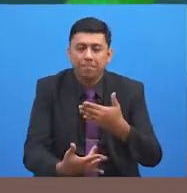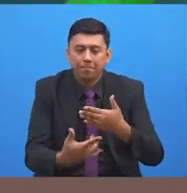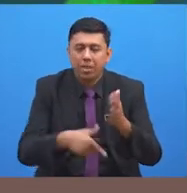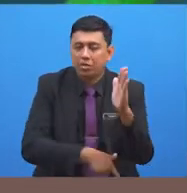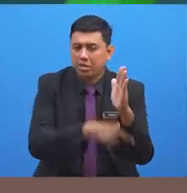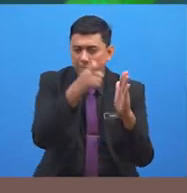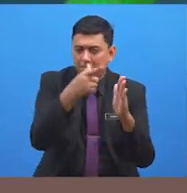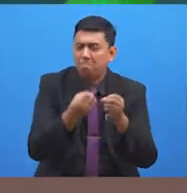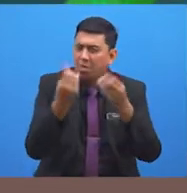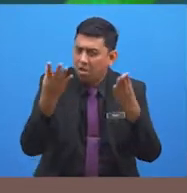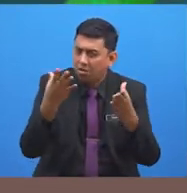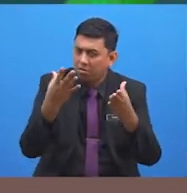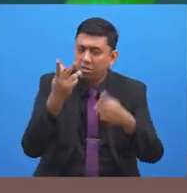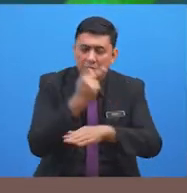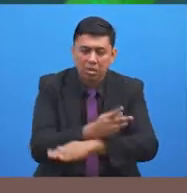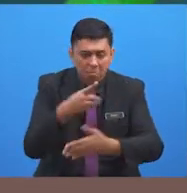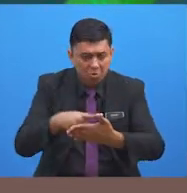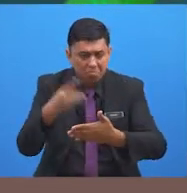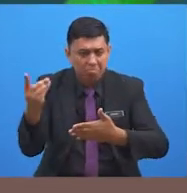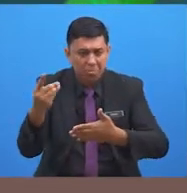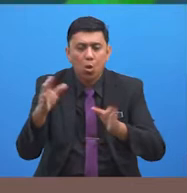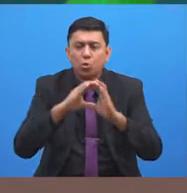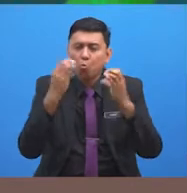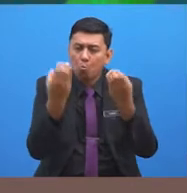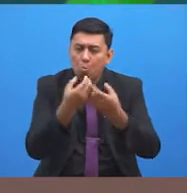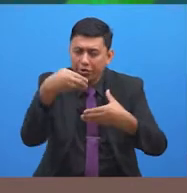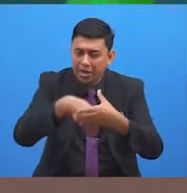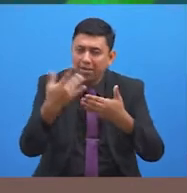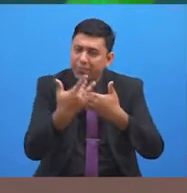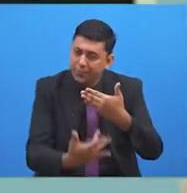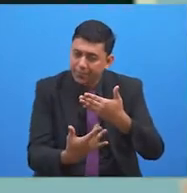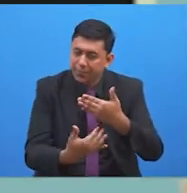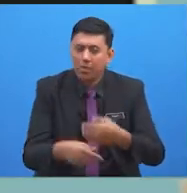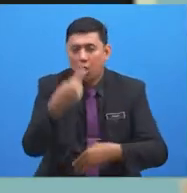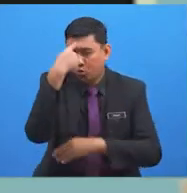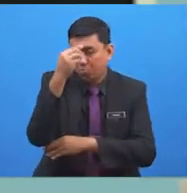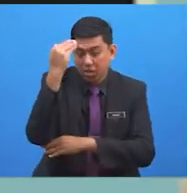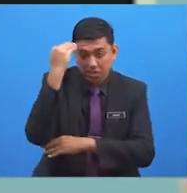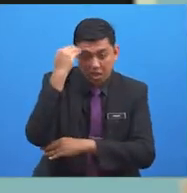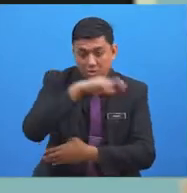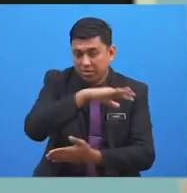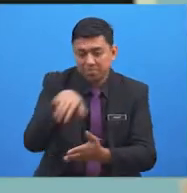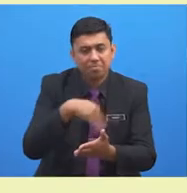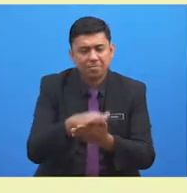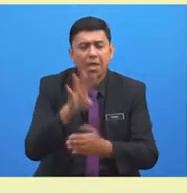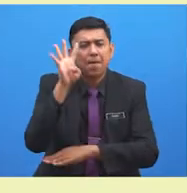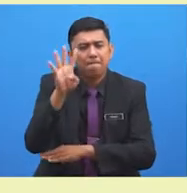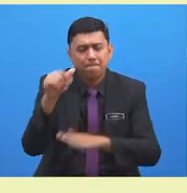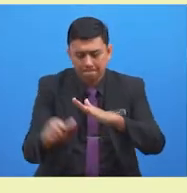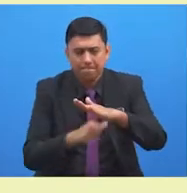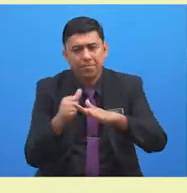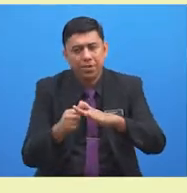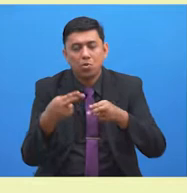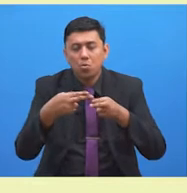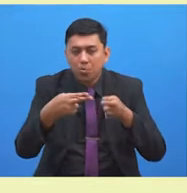pelajar-pelajar, terdapat 4 asas mengukur isi padu paru-paru. Yang pertama ialah tidal